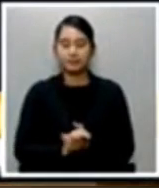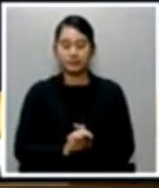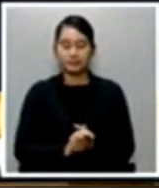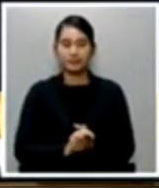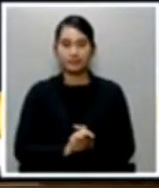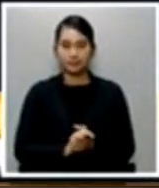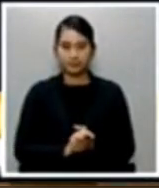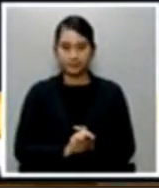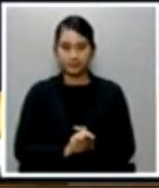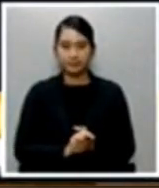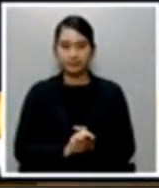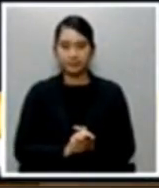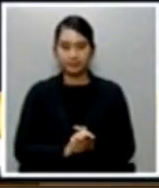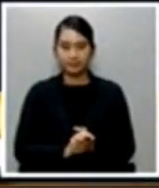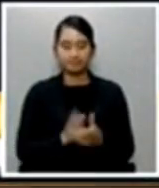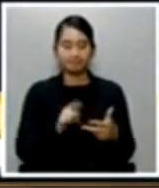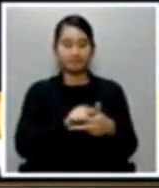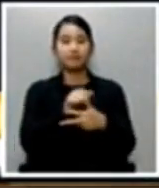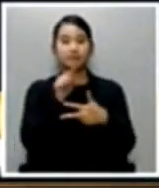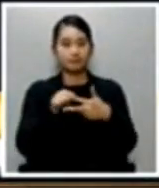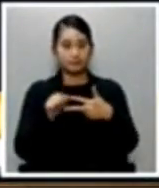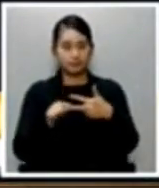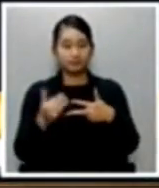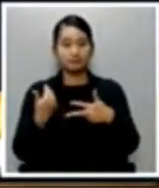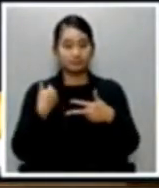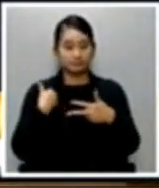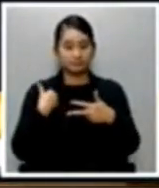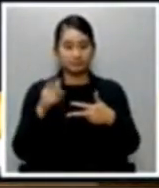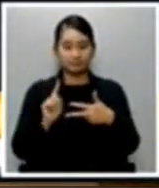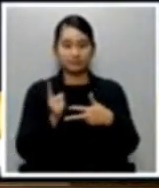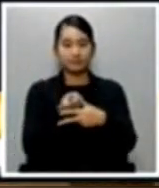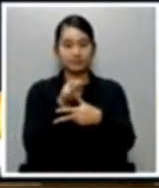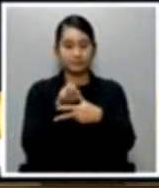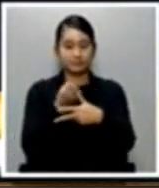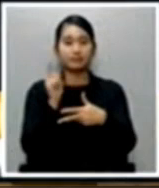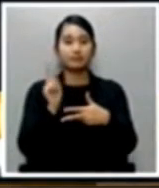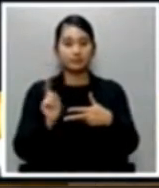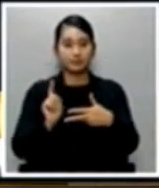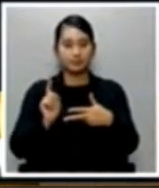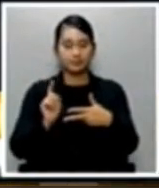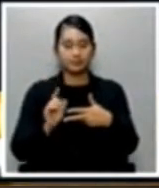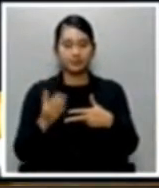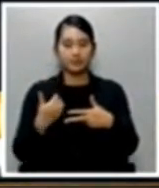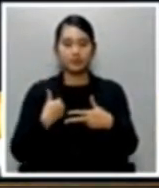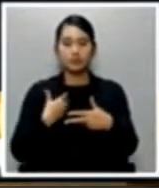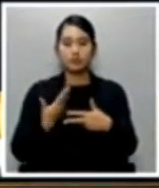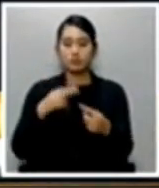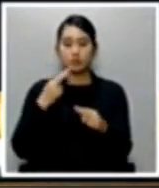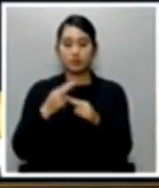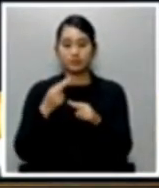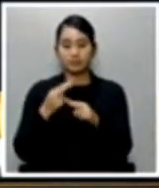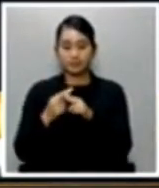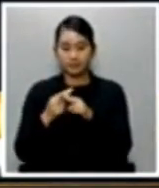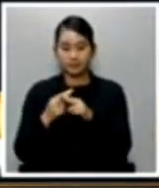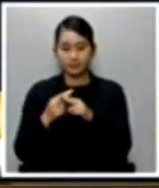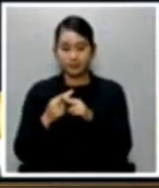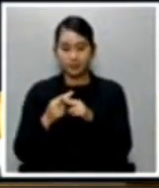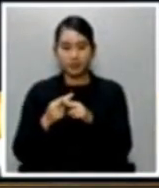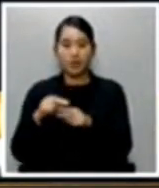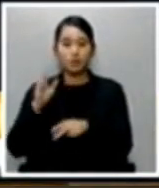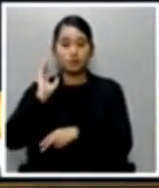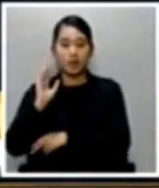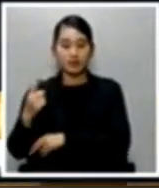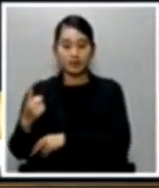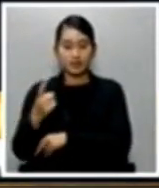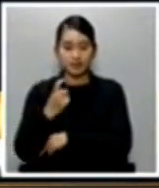ภาอย่างน้อยใน3ประเด็นด้วยกันนะครับประเด็นที่1ที่ท่านขออนุญาตเอ่ยนามนะครับท่านอาจารย์พิสิทธิ์